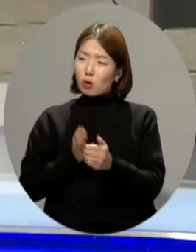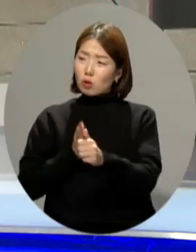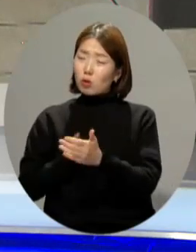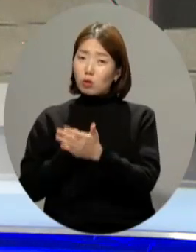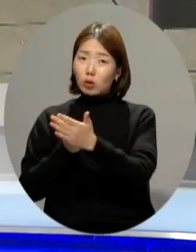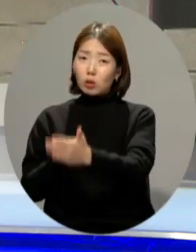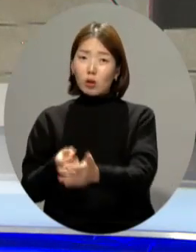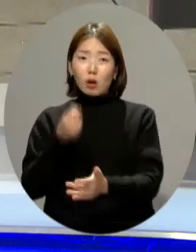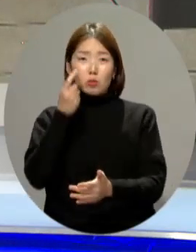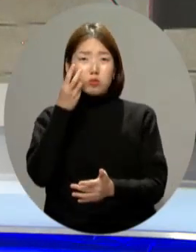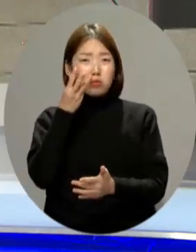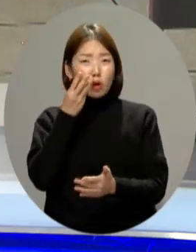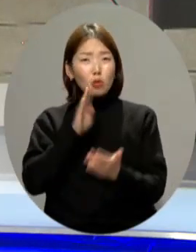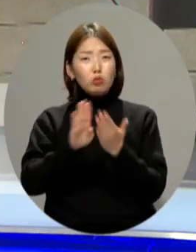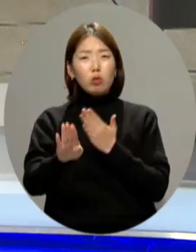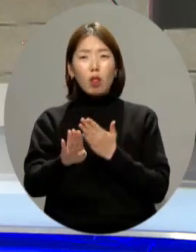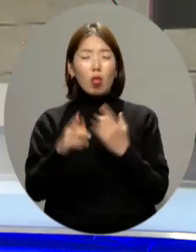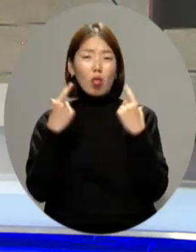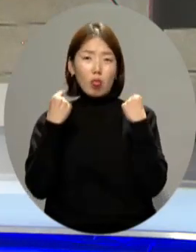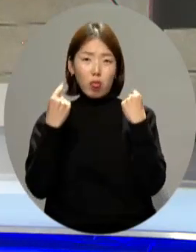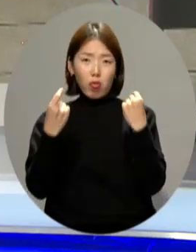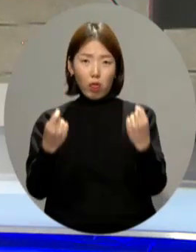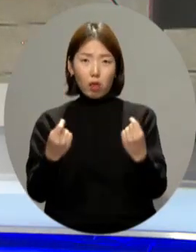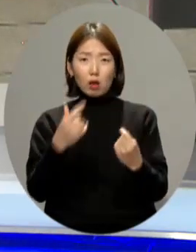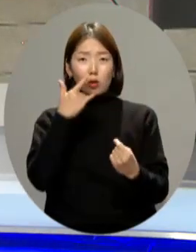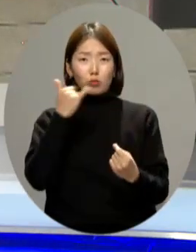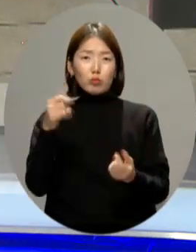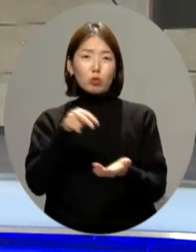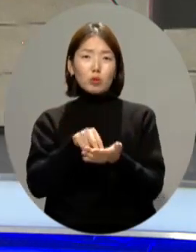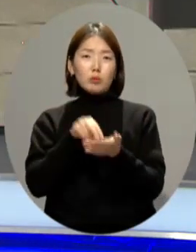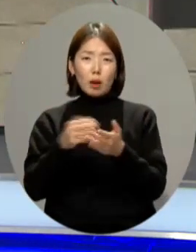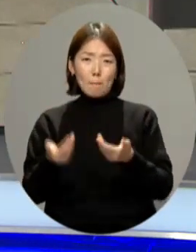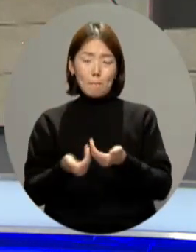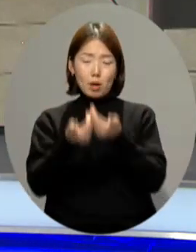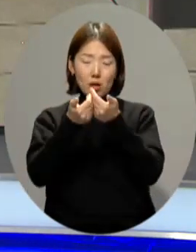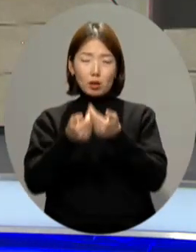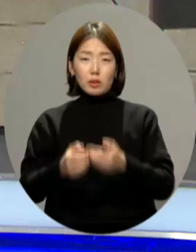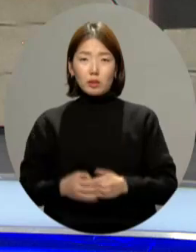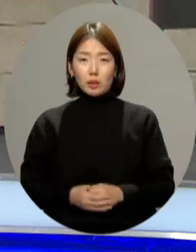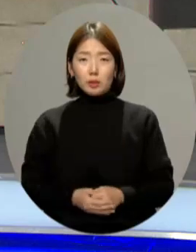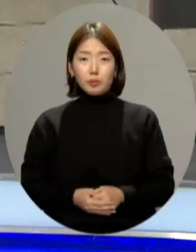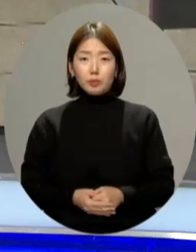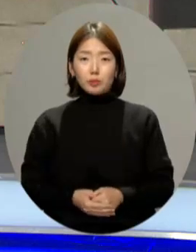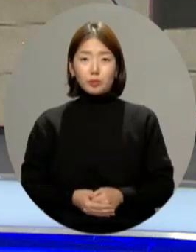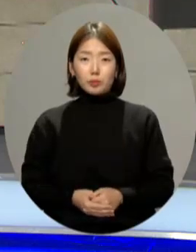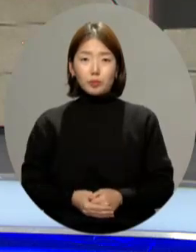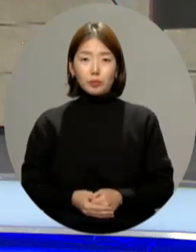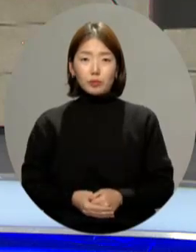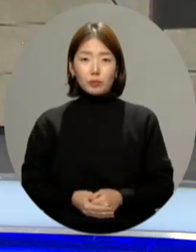지난 지금까지 달라진 게 없습니다. 학부모 단체가 반발하고 있습니다. 보도에 이창익 기자입니다.